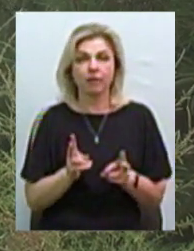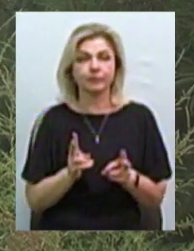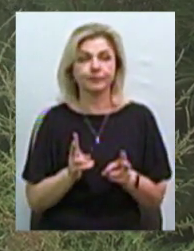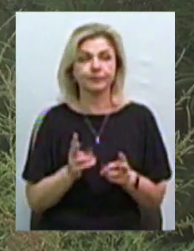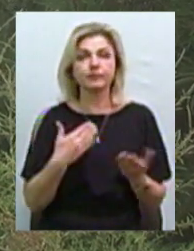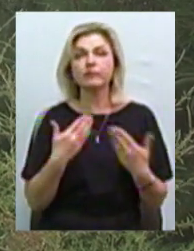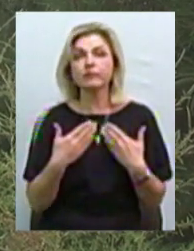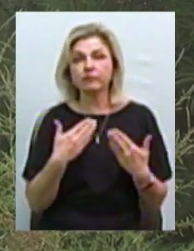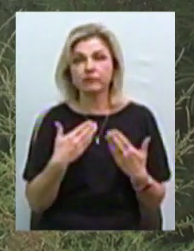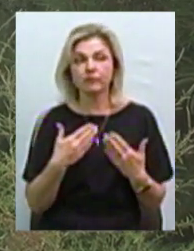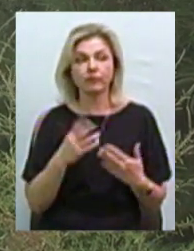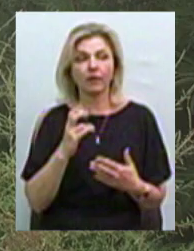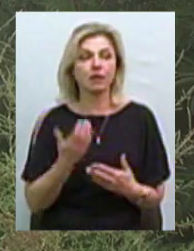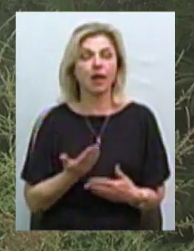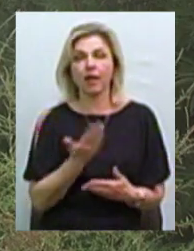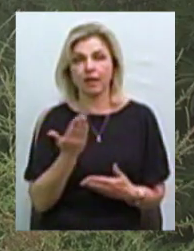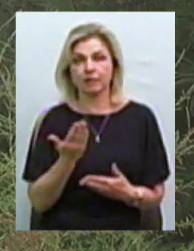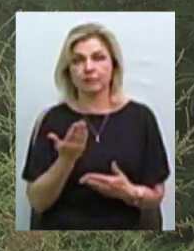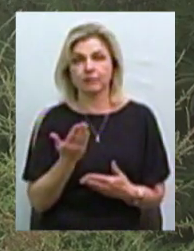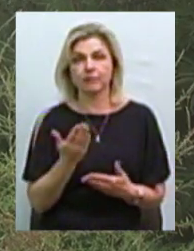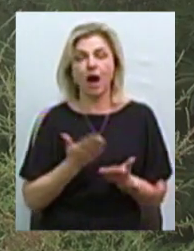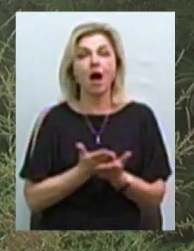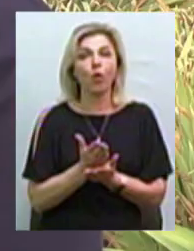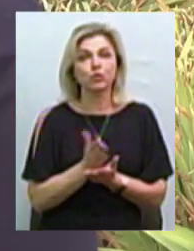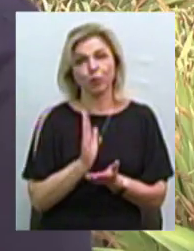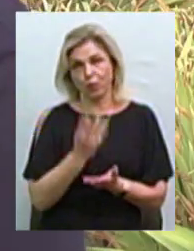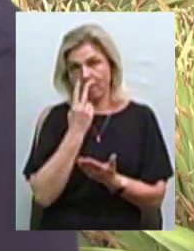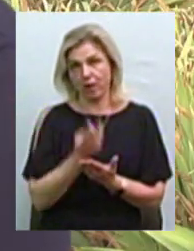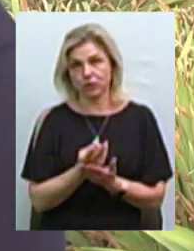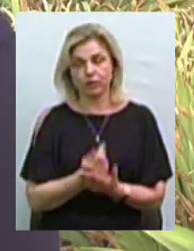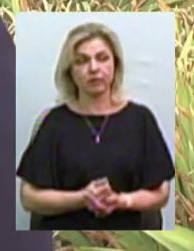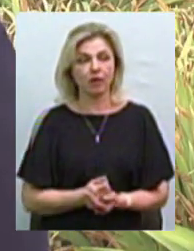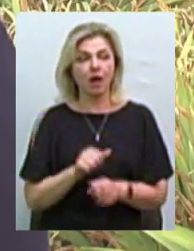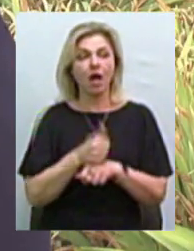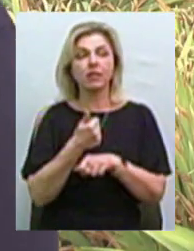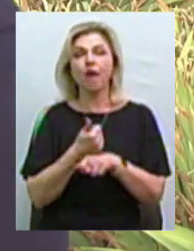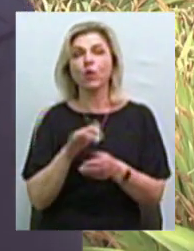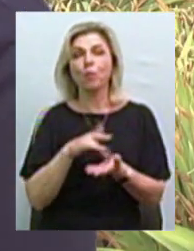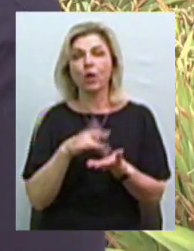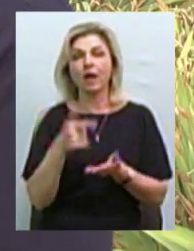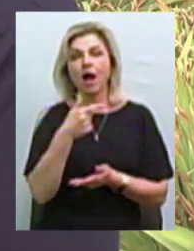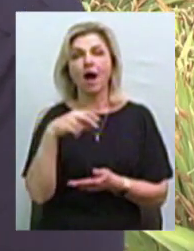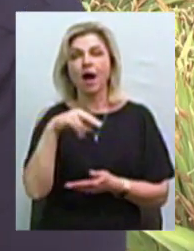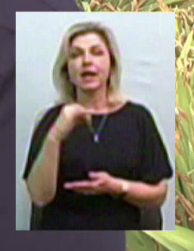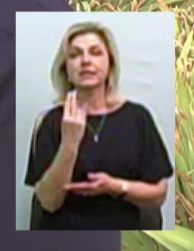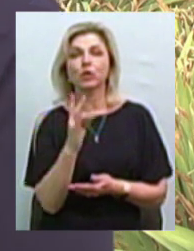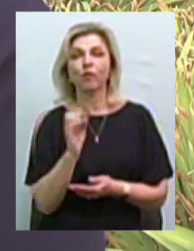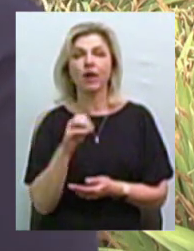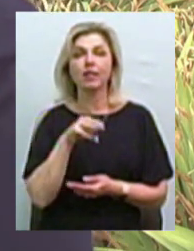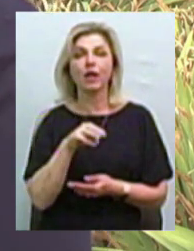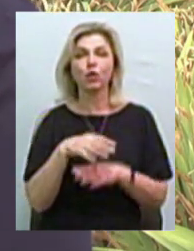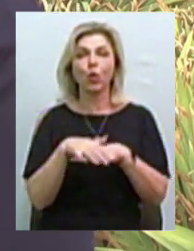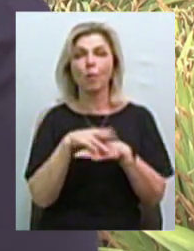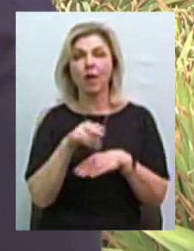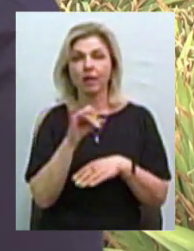на яких відносинах, на яких, як казав, якостях, будемо бачити. Головна бухгалтерка Галицинівської територіальної громади Людмила